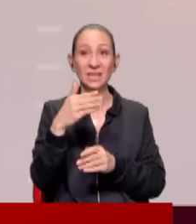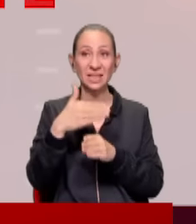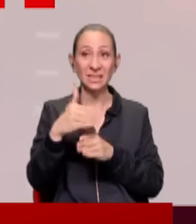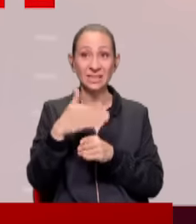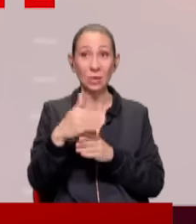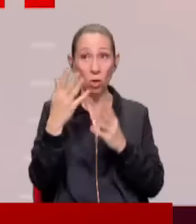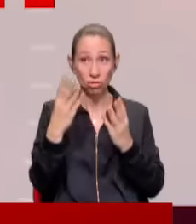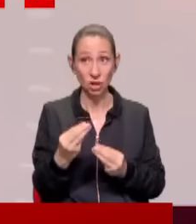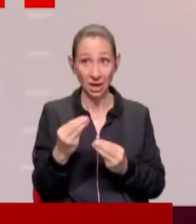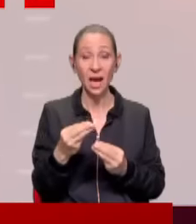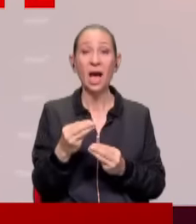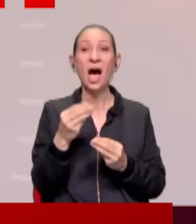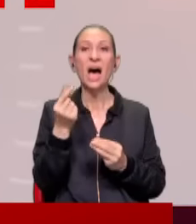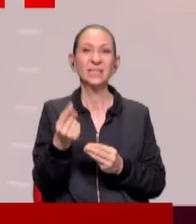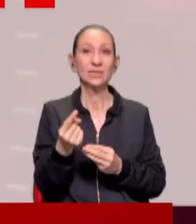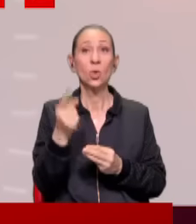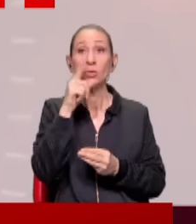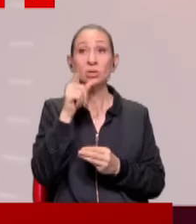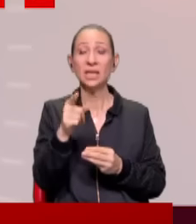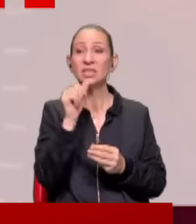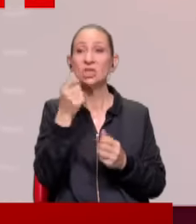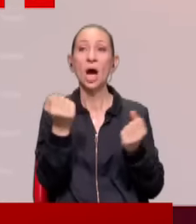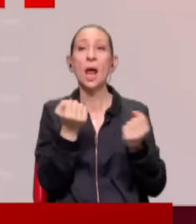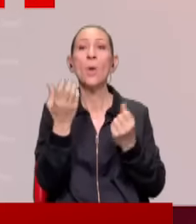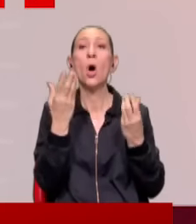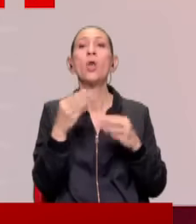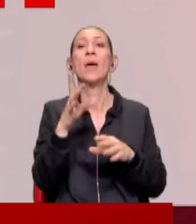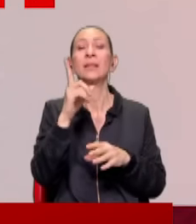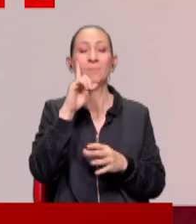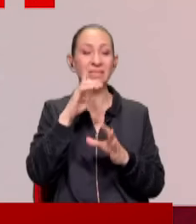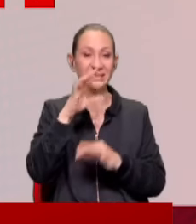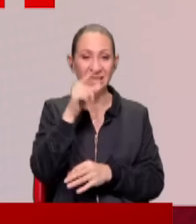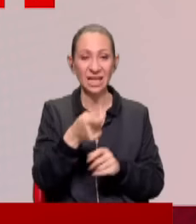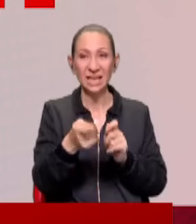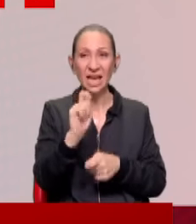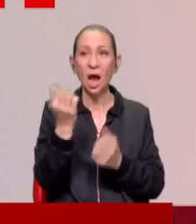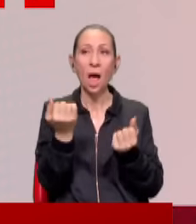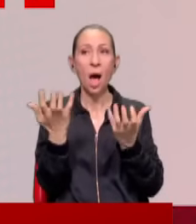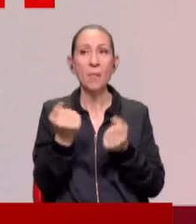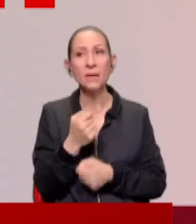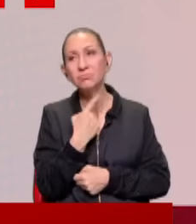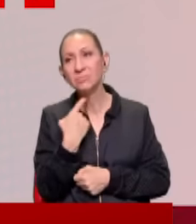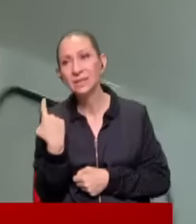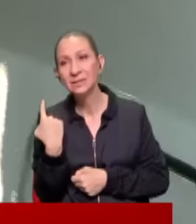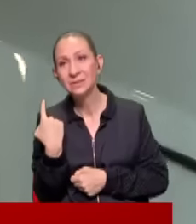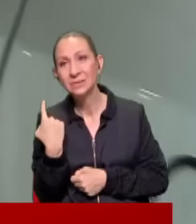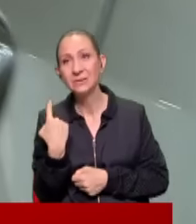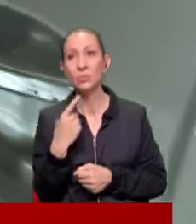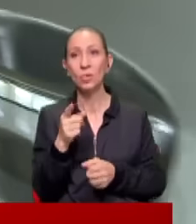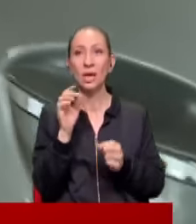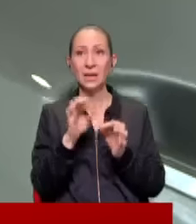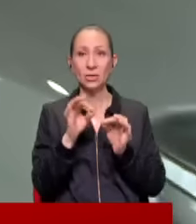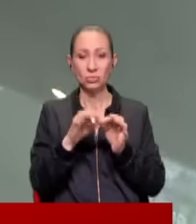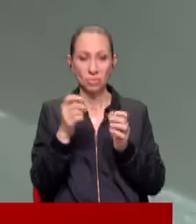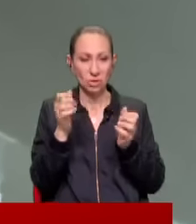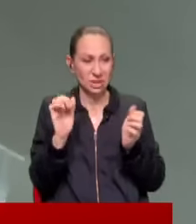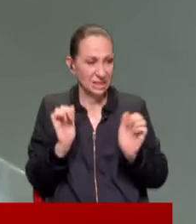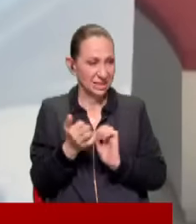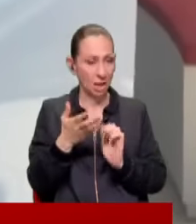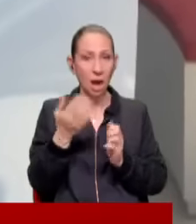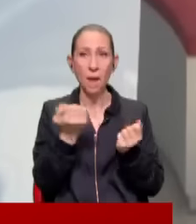taksit ödeyebilecek olan az. O yüzden hiç otomobili olmayan birinin krediyle araç alabilmesi hayal. Bu ekonomik durumda